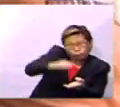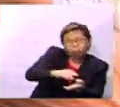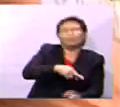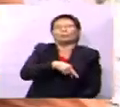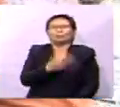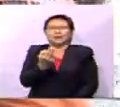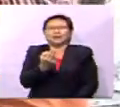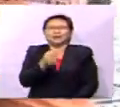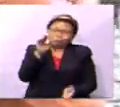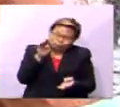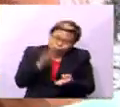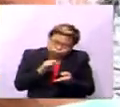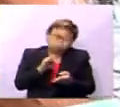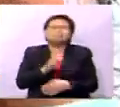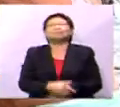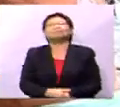kerugian.